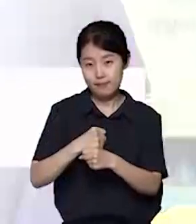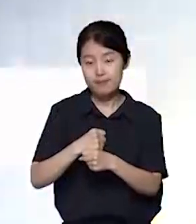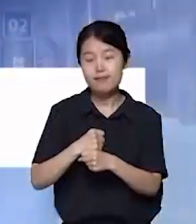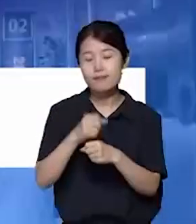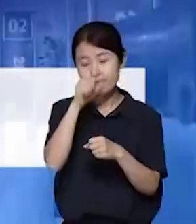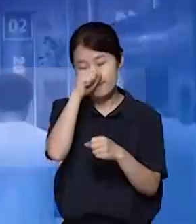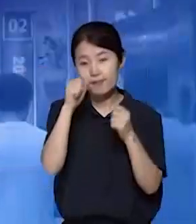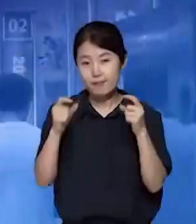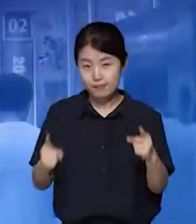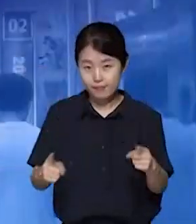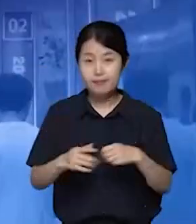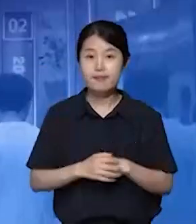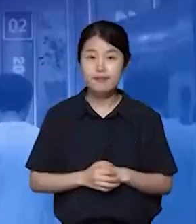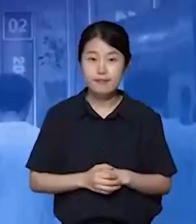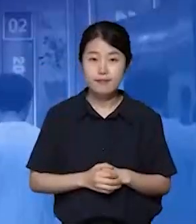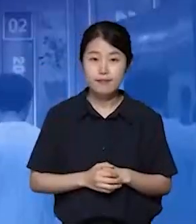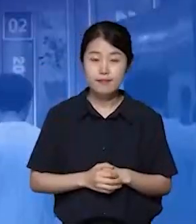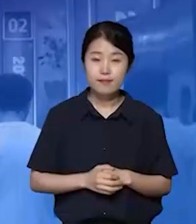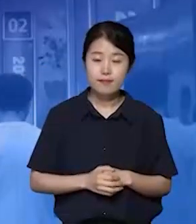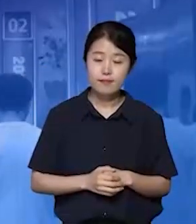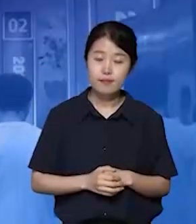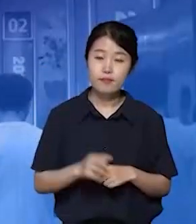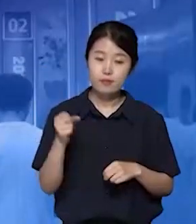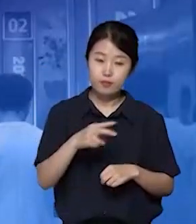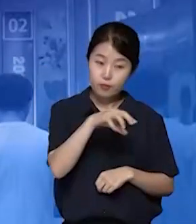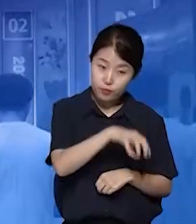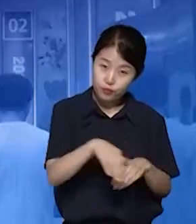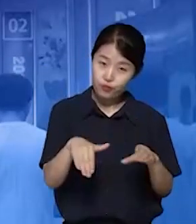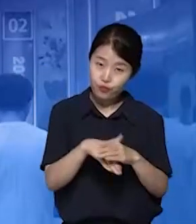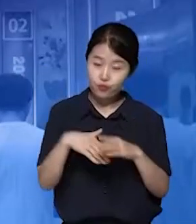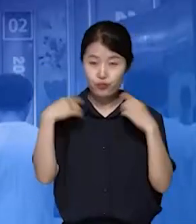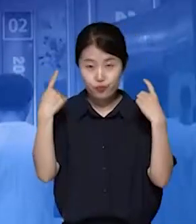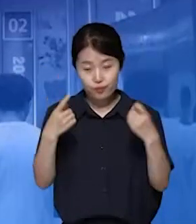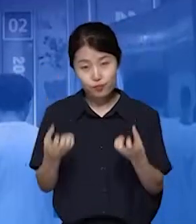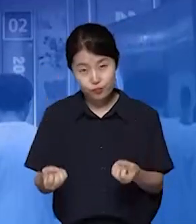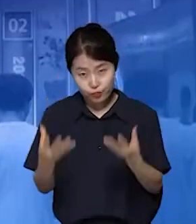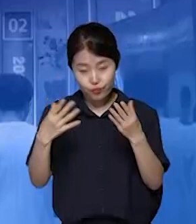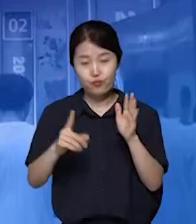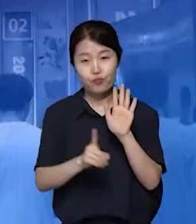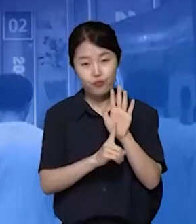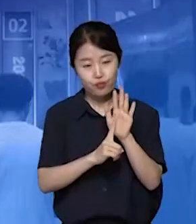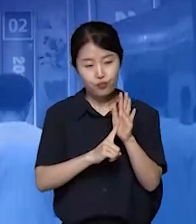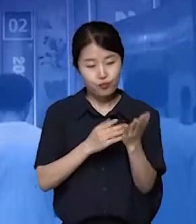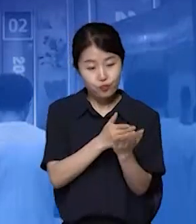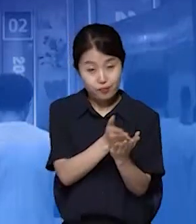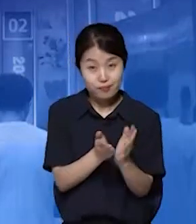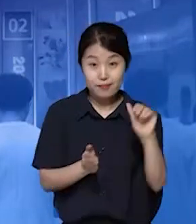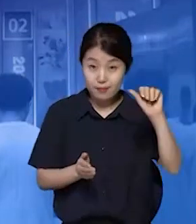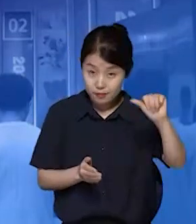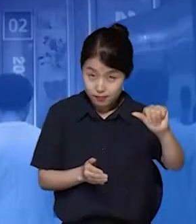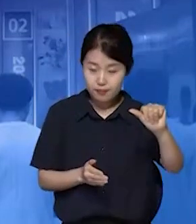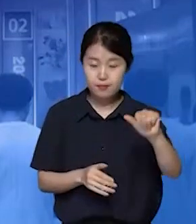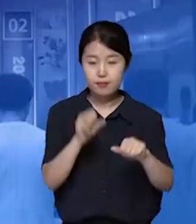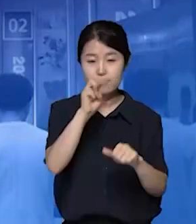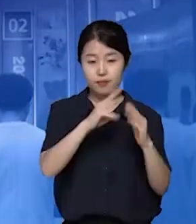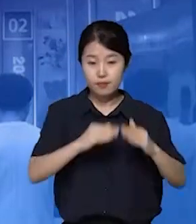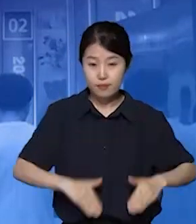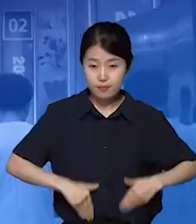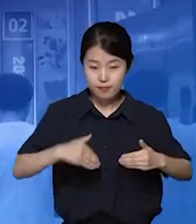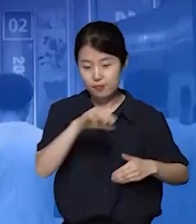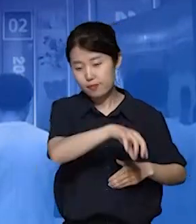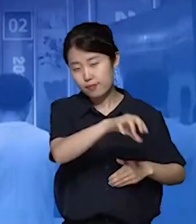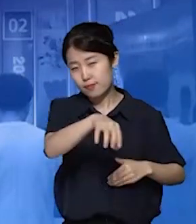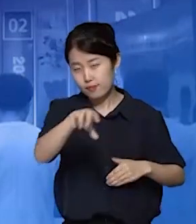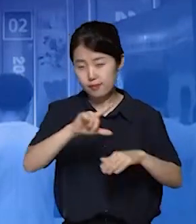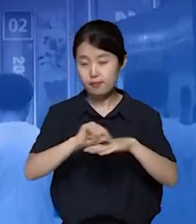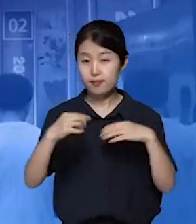같습니다. 이 밖에도 공간, 문화, 관광, 축제, 홍보 다섯 개 부문에서 광주 전남 15개